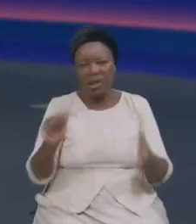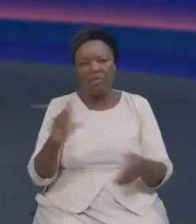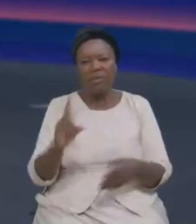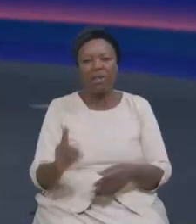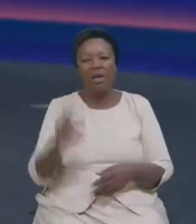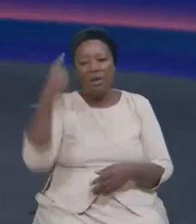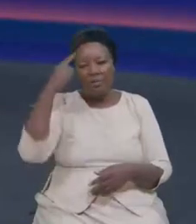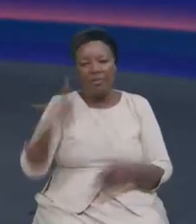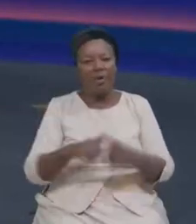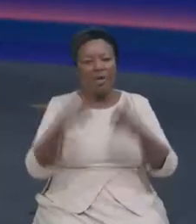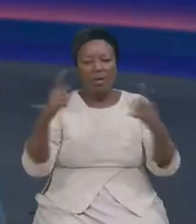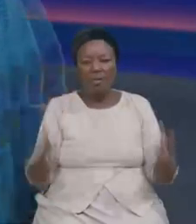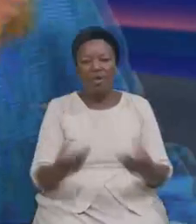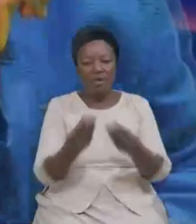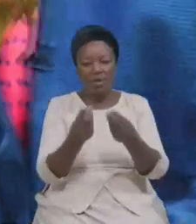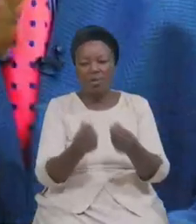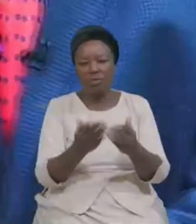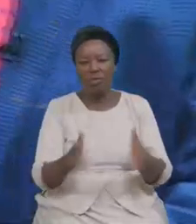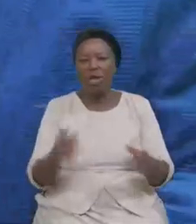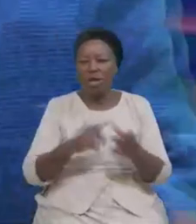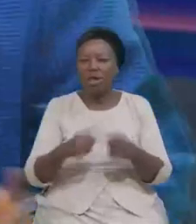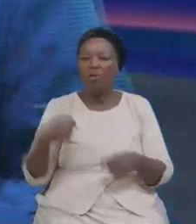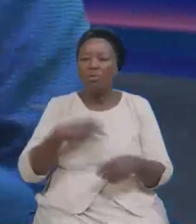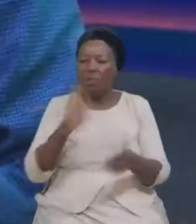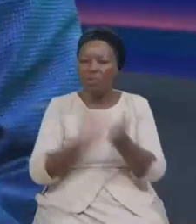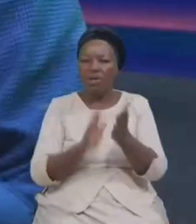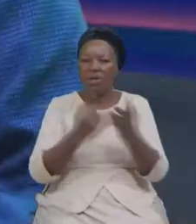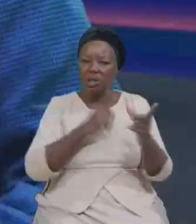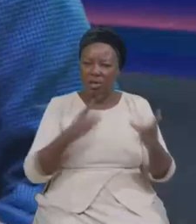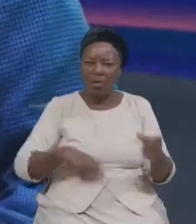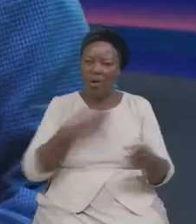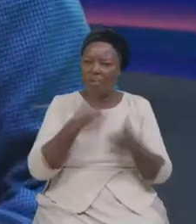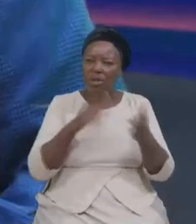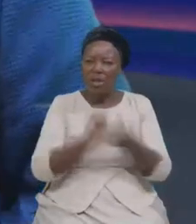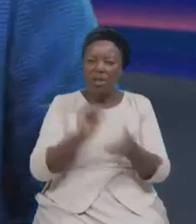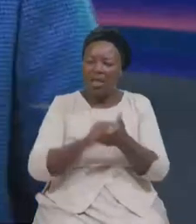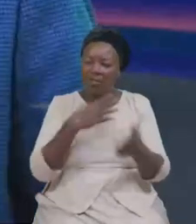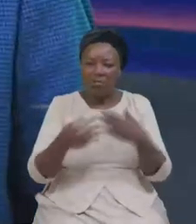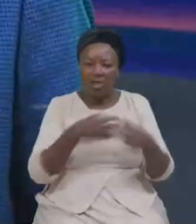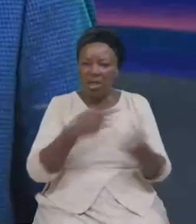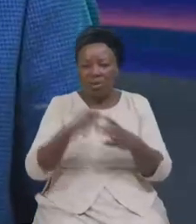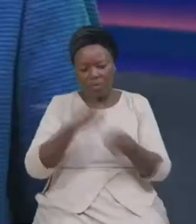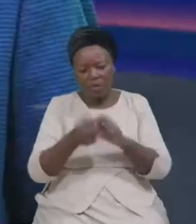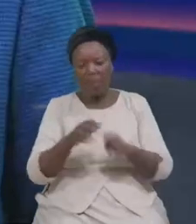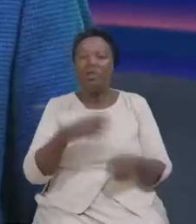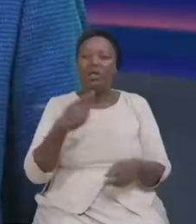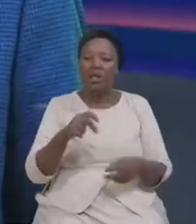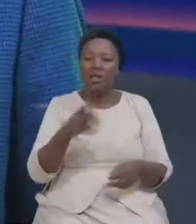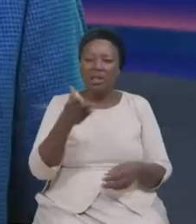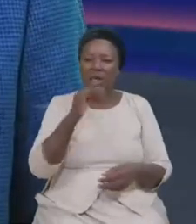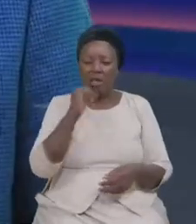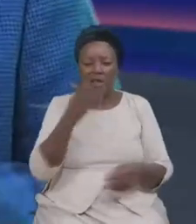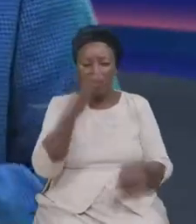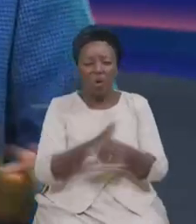louons Dieu pour une chose, c'est quoi? C'est que, quel que soit le problème qu'il y a, il y a toujours une promesse dans la parole de